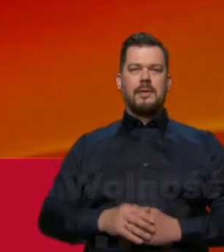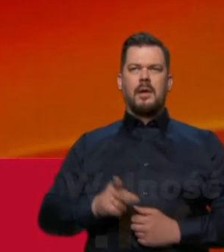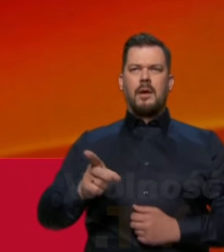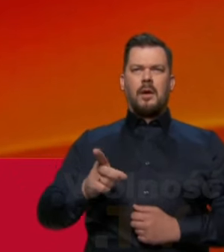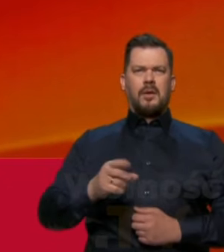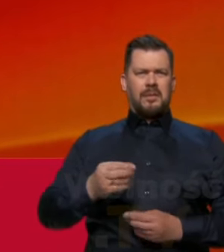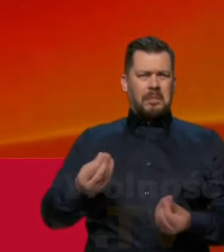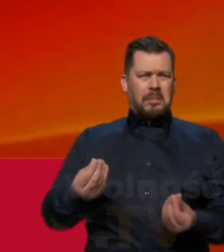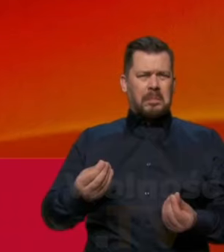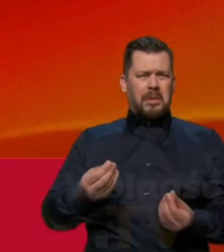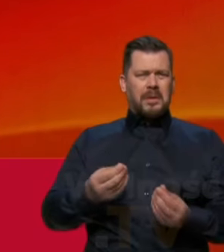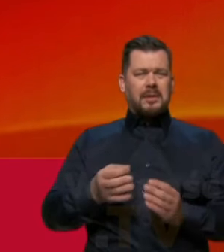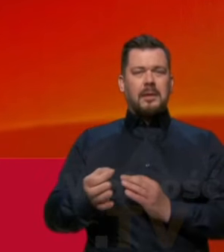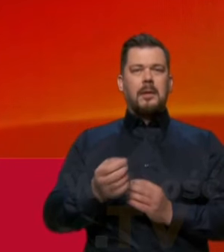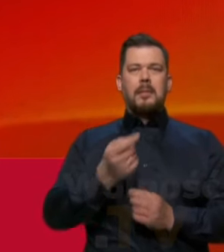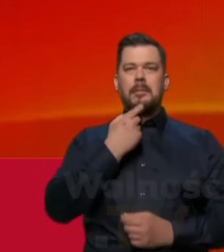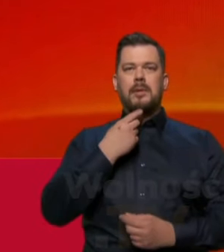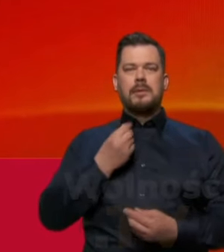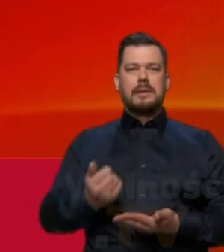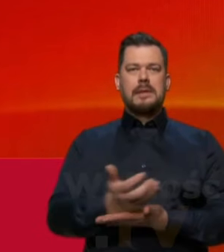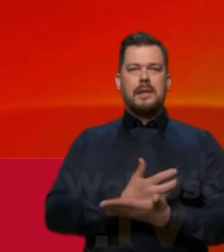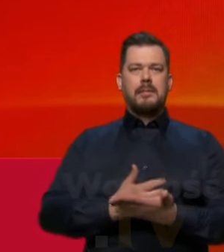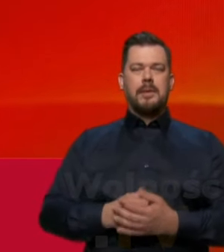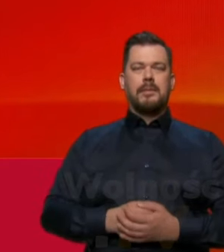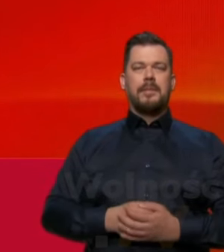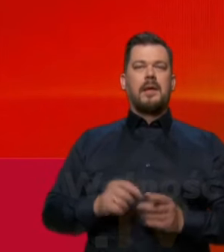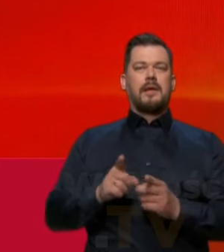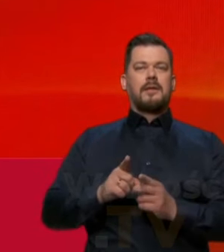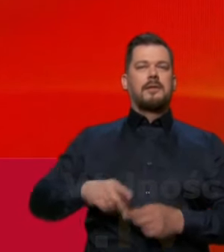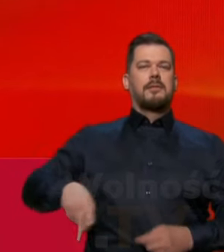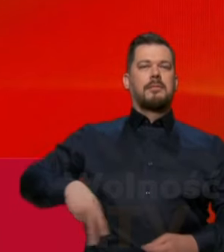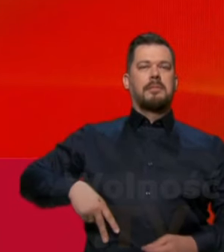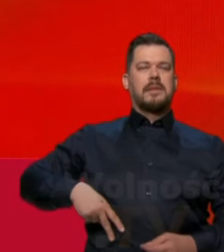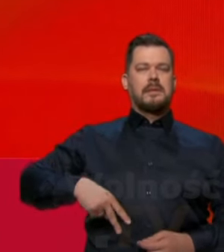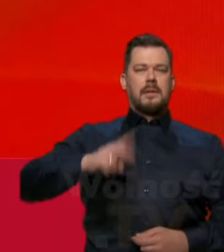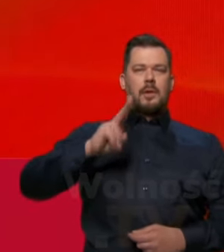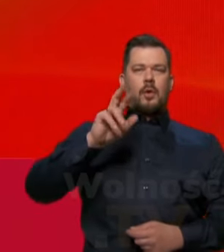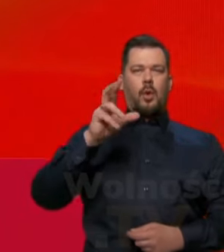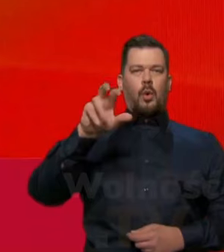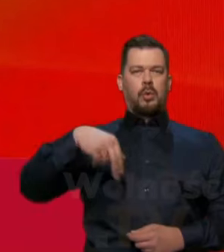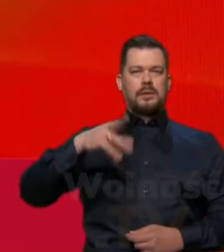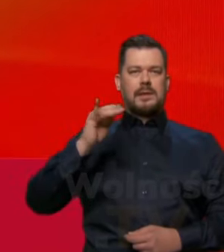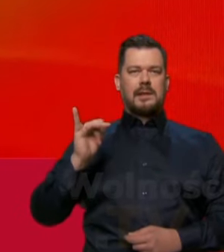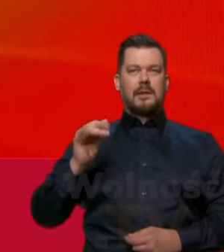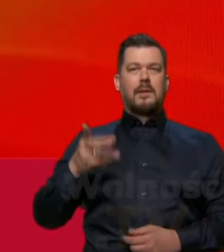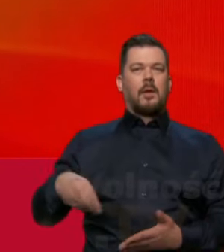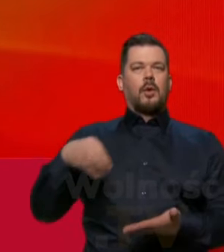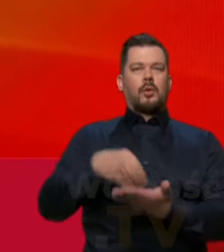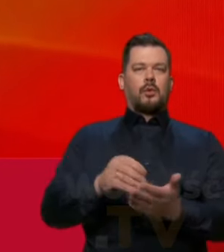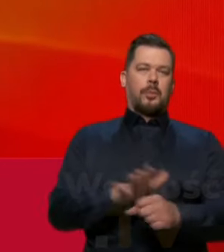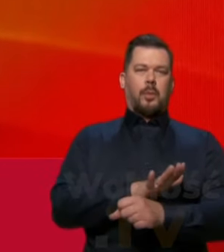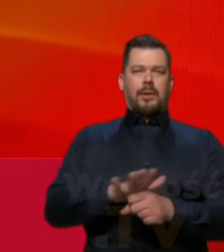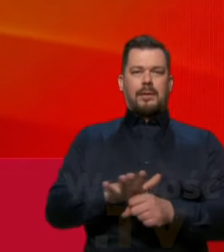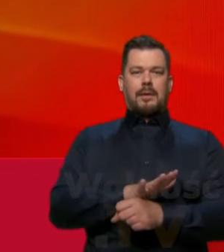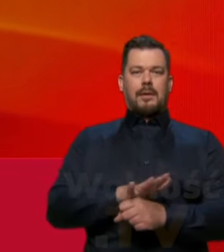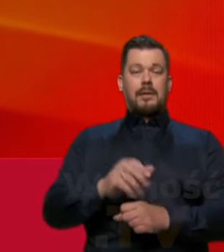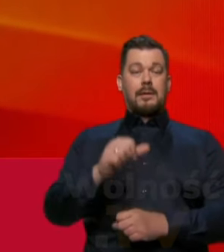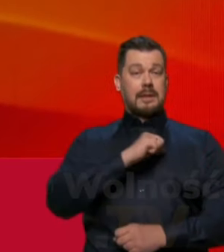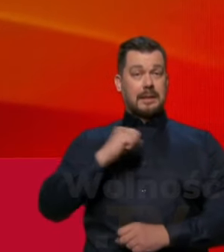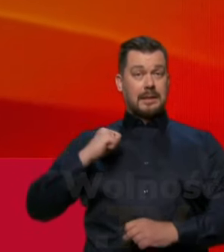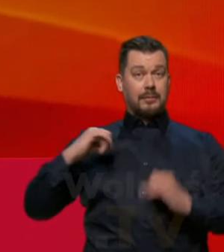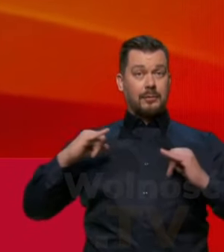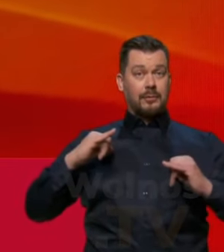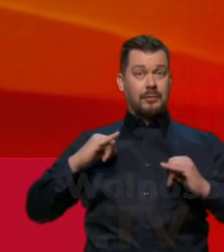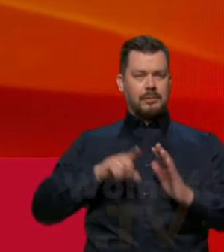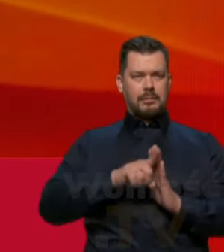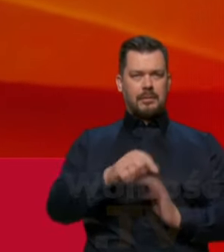za głodowe stawki. Zapewnimy razem z ministrem Krzysztofem Kokuckim większy fundusz dopłat po to, żeby samorządy, w tym